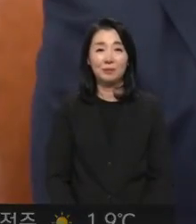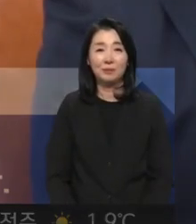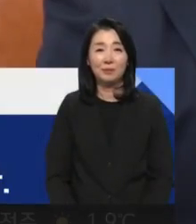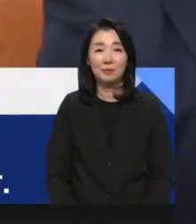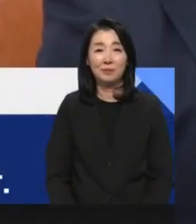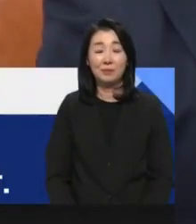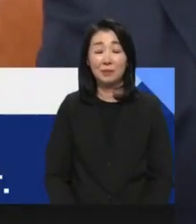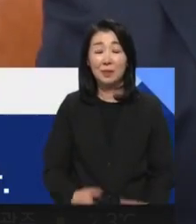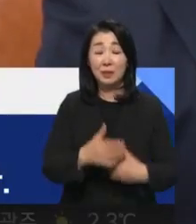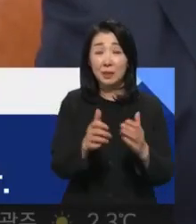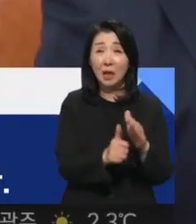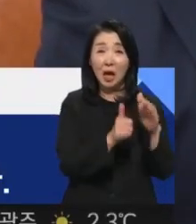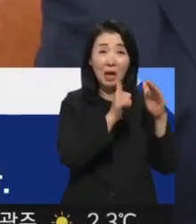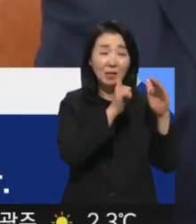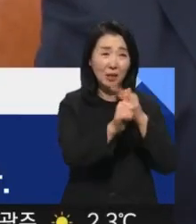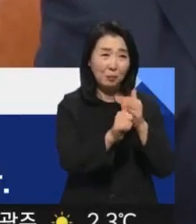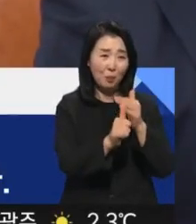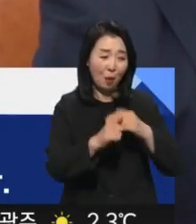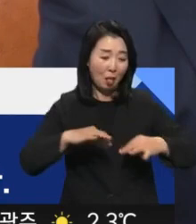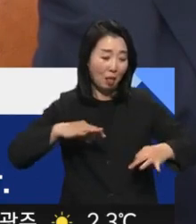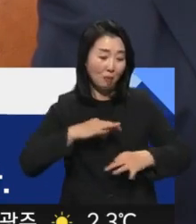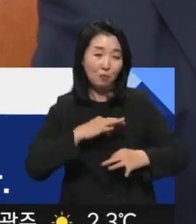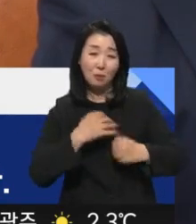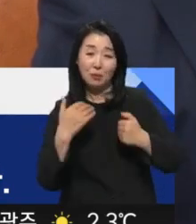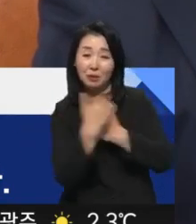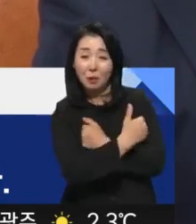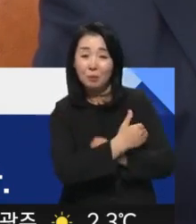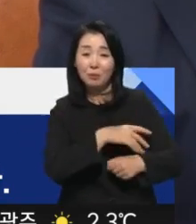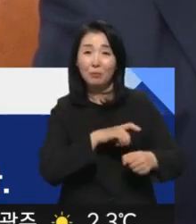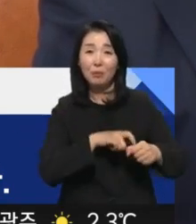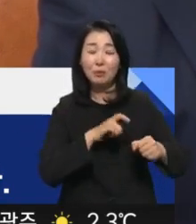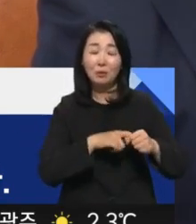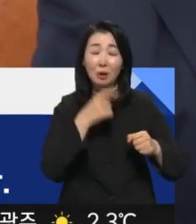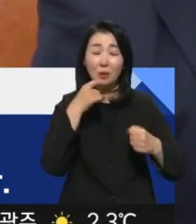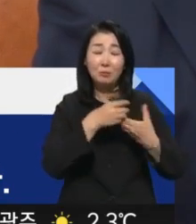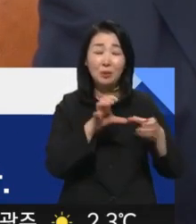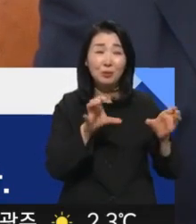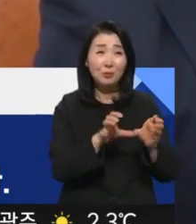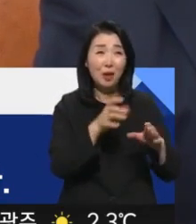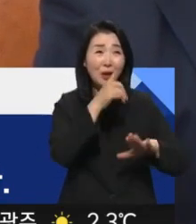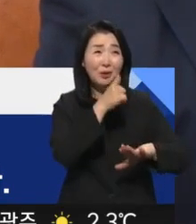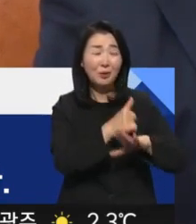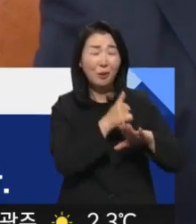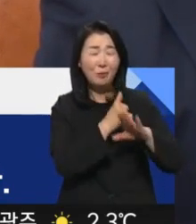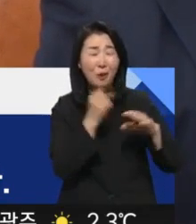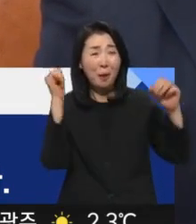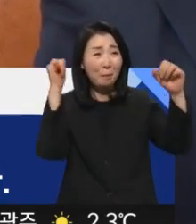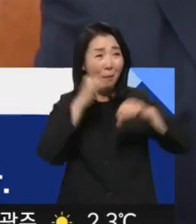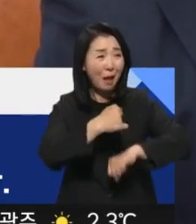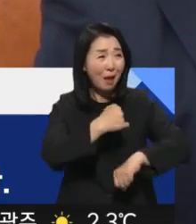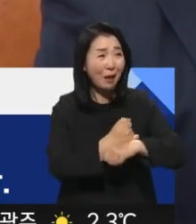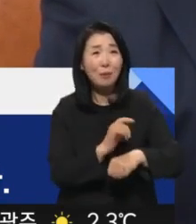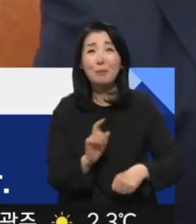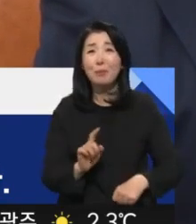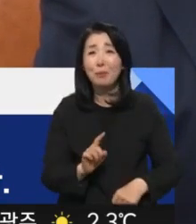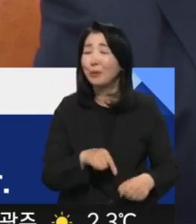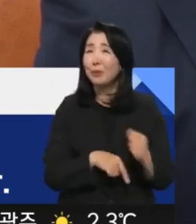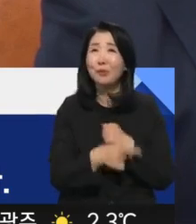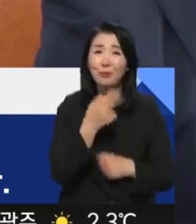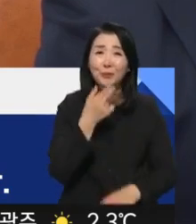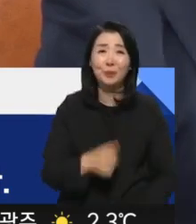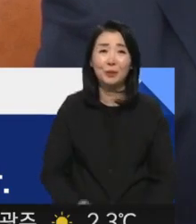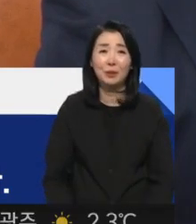당대표의 부정 비리를 덮으려고 민주당이 낭떠러지 아래로 몸을 던져야 할 무슨 이유가 있습니까?